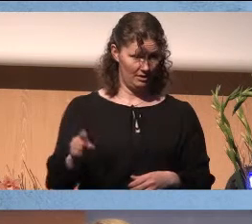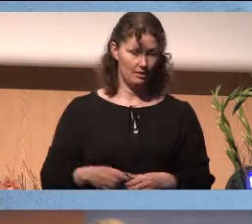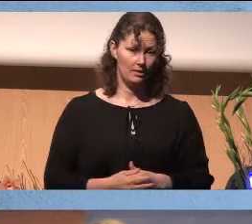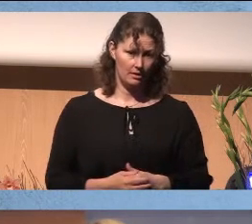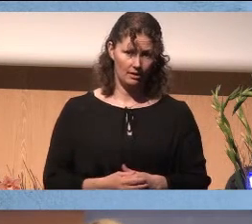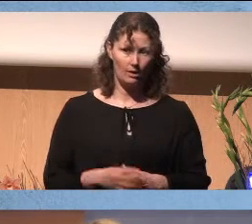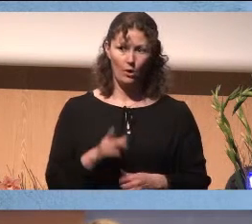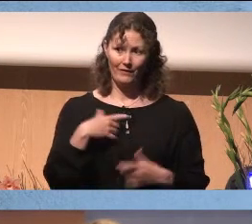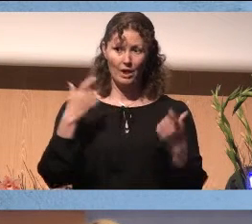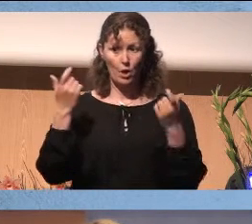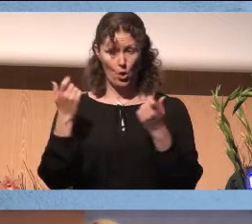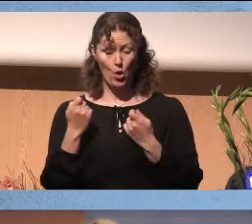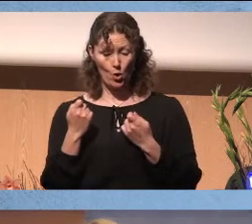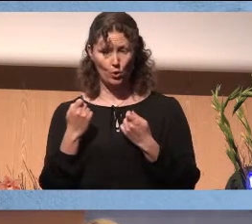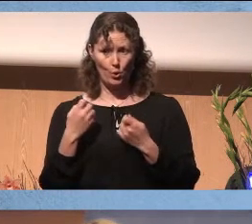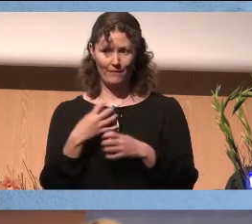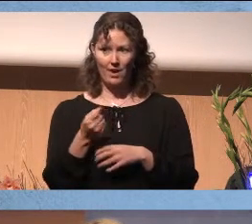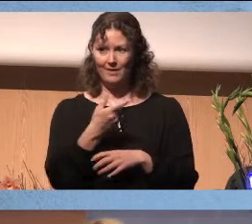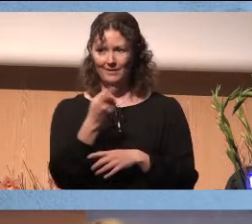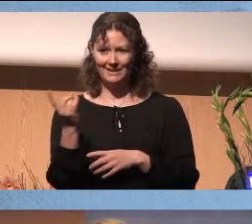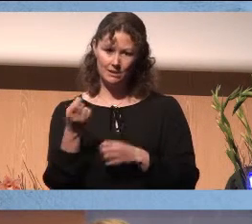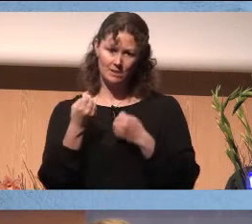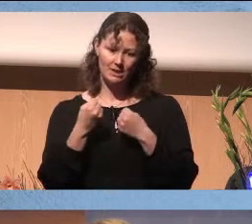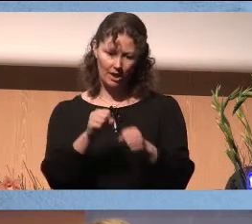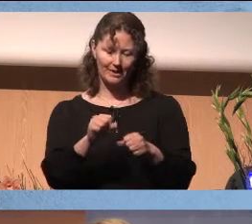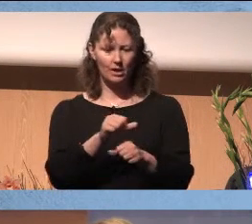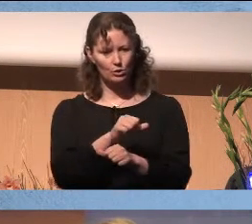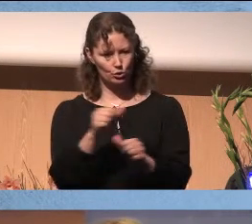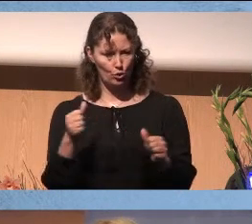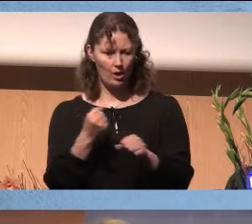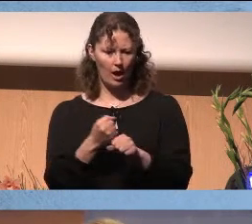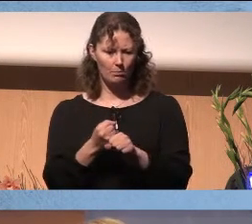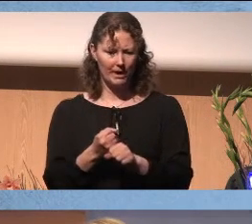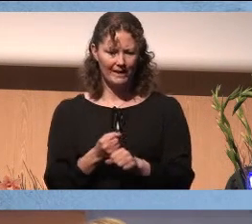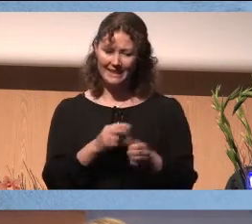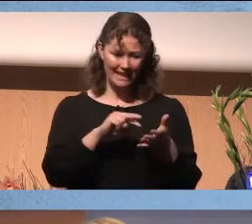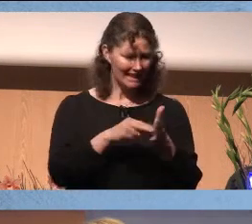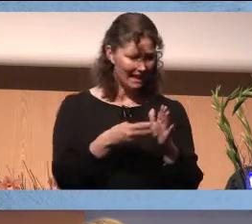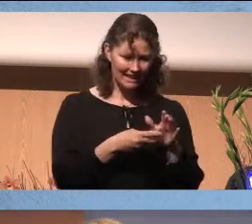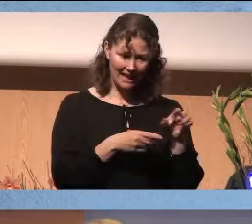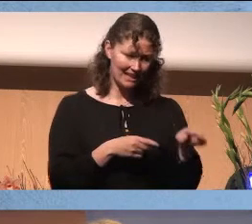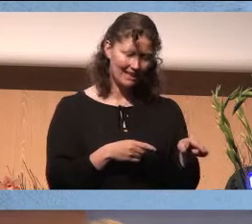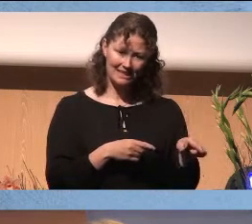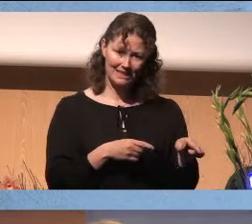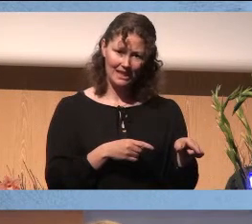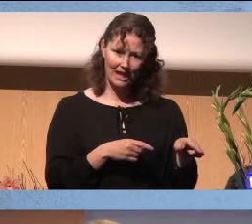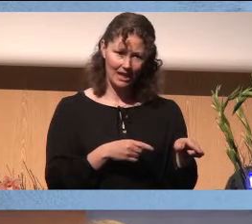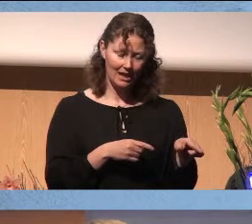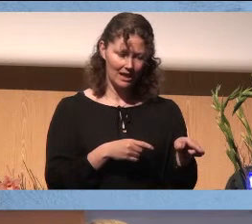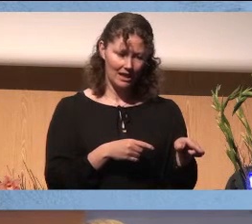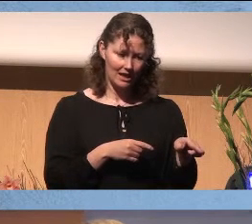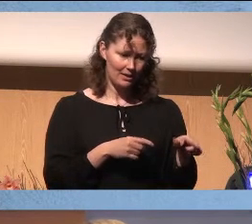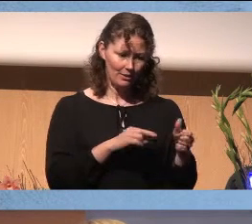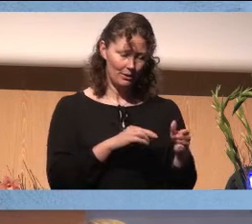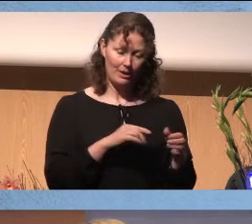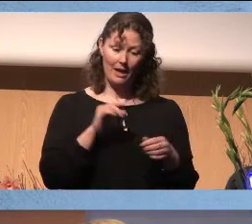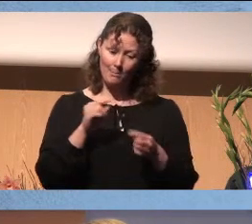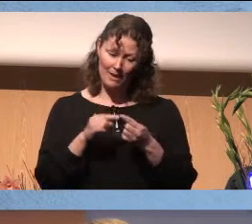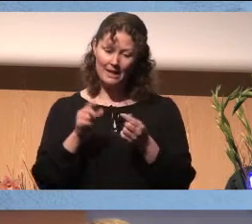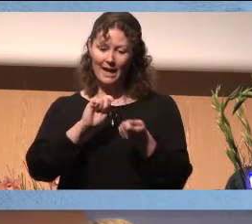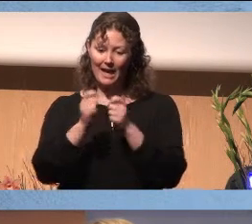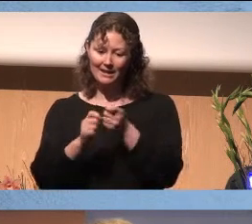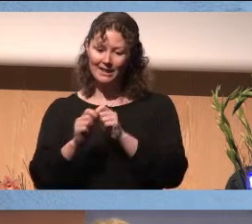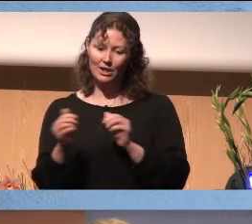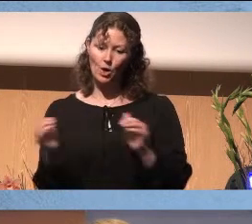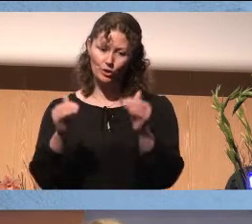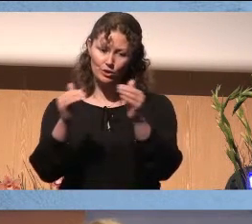Og det hører vi jo nå da fra de som har satt I gang større arbeid. Det ikke det tekniske. Det de endringene I organisasjonen